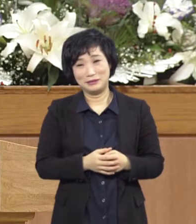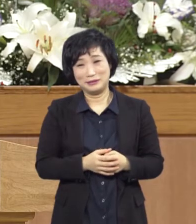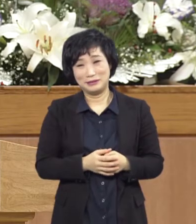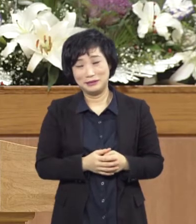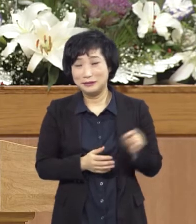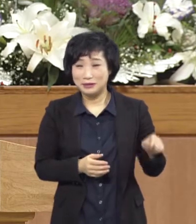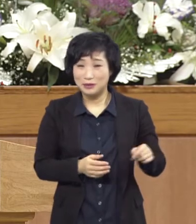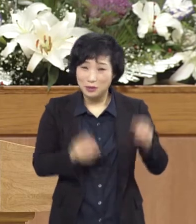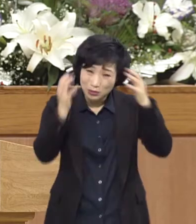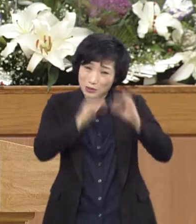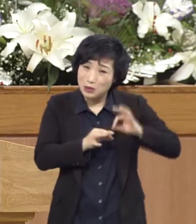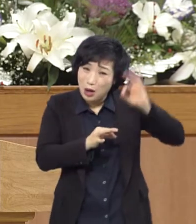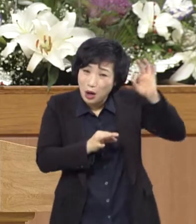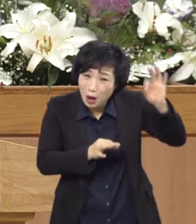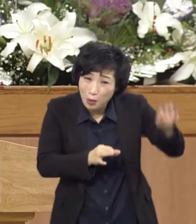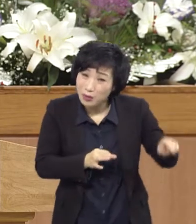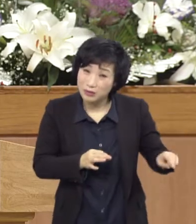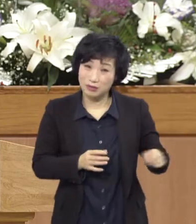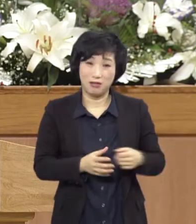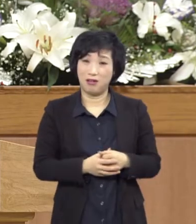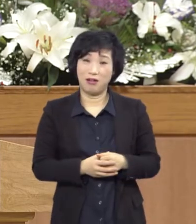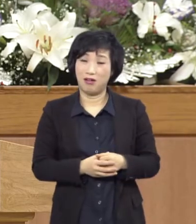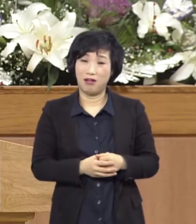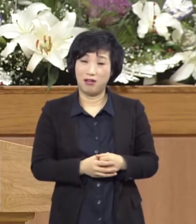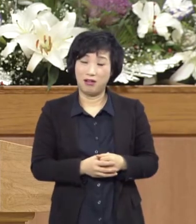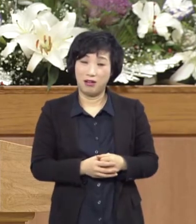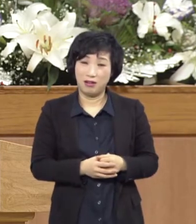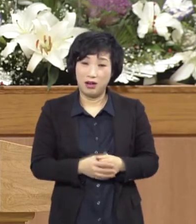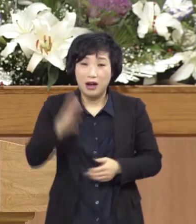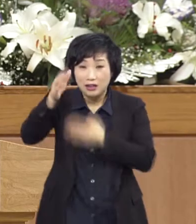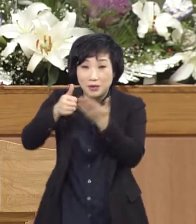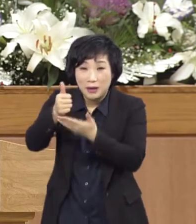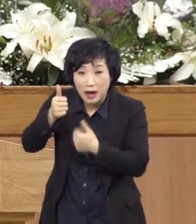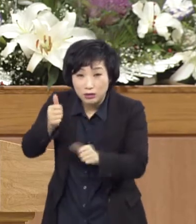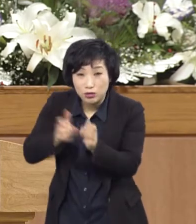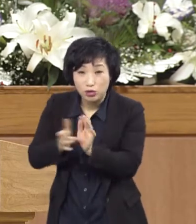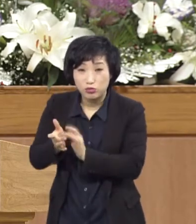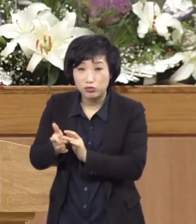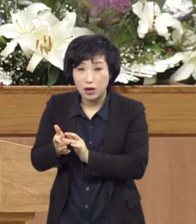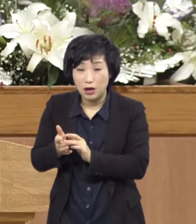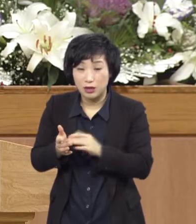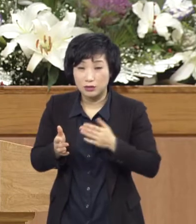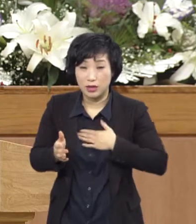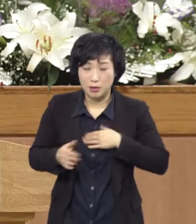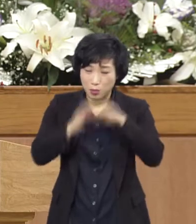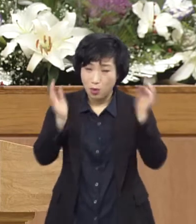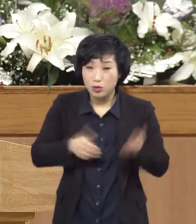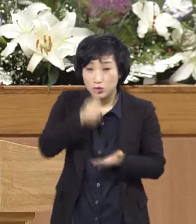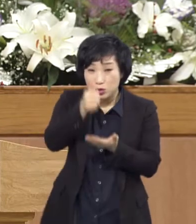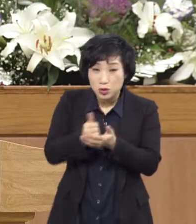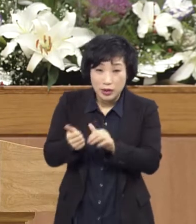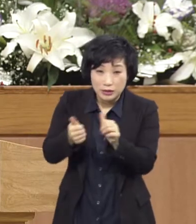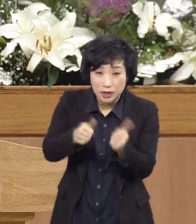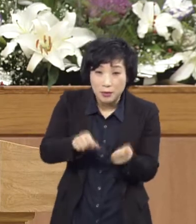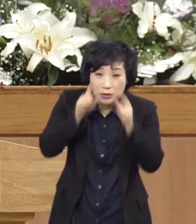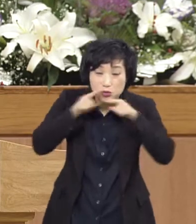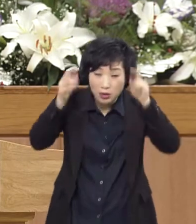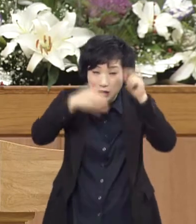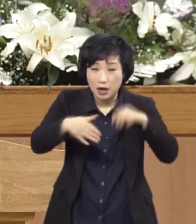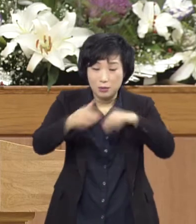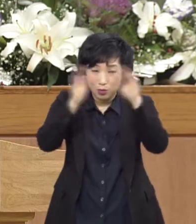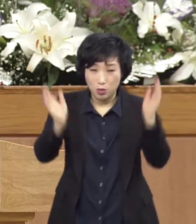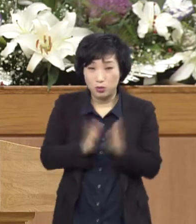영원히 고통당한다는 일은 바로 하나님의 아들이 우리 죄와 사망과 지옥 갈